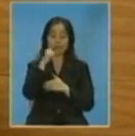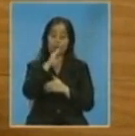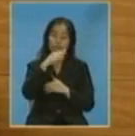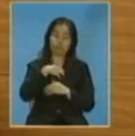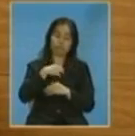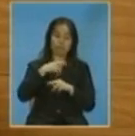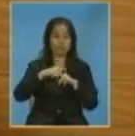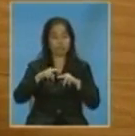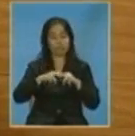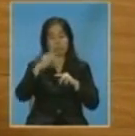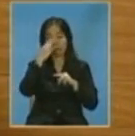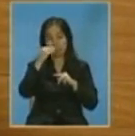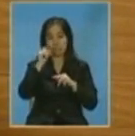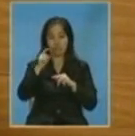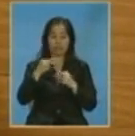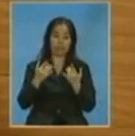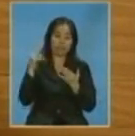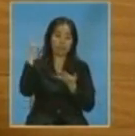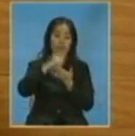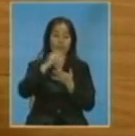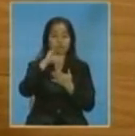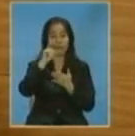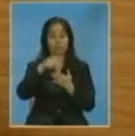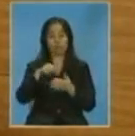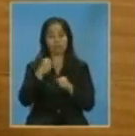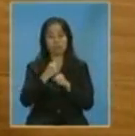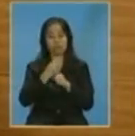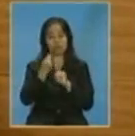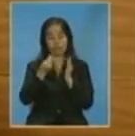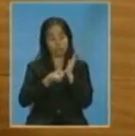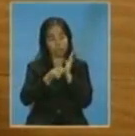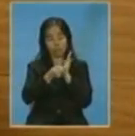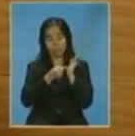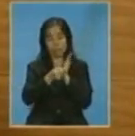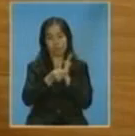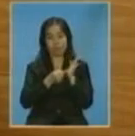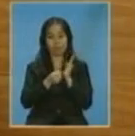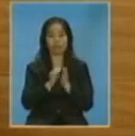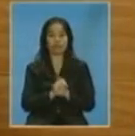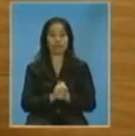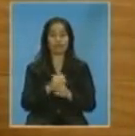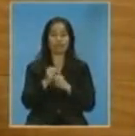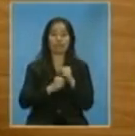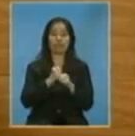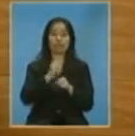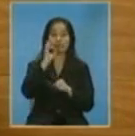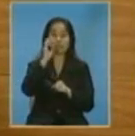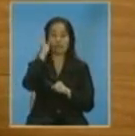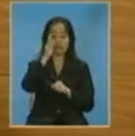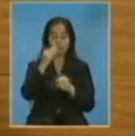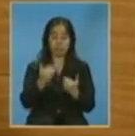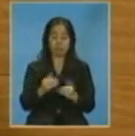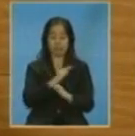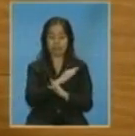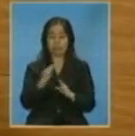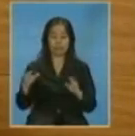ความเร็วสูงคราวนี้ไม่ต้องไปรอเครื่องสนามบินชั่วโมงนี่จะได้นั่งรถไปลงหนองคายก็หมายความพับไปครับ7ปีนี้ไม่มีแล้วผ